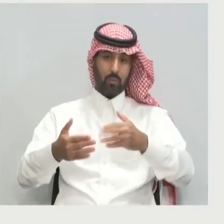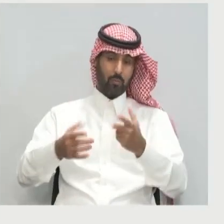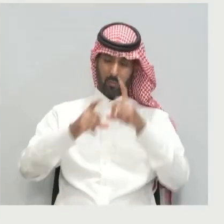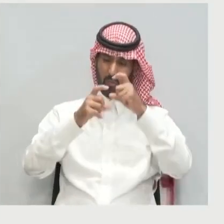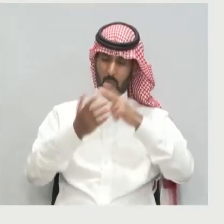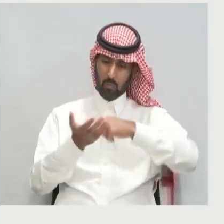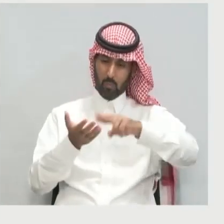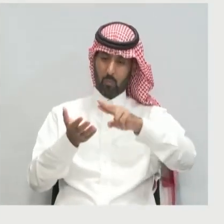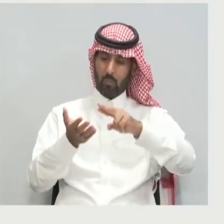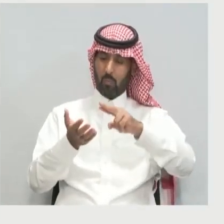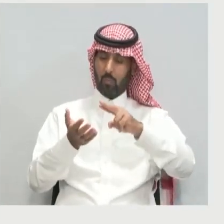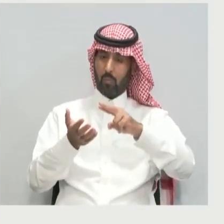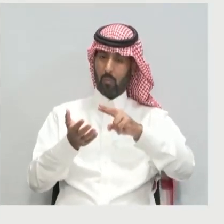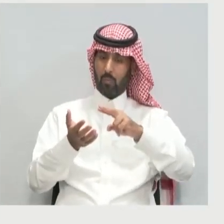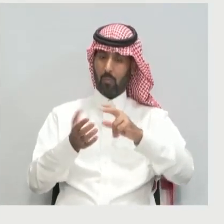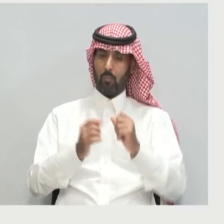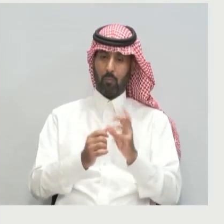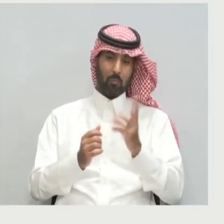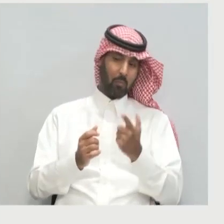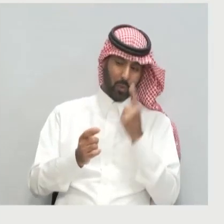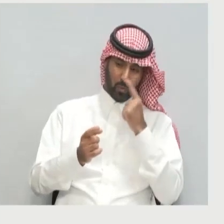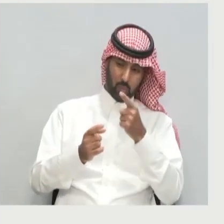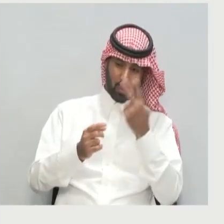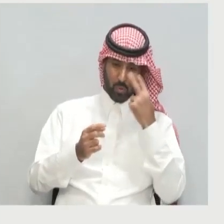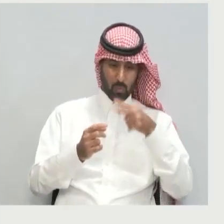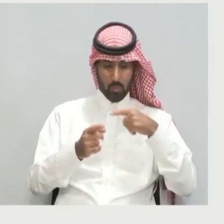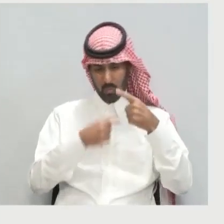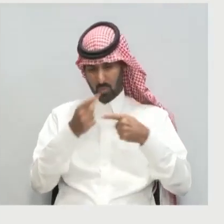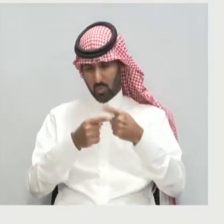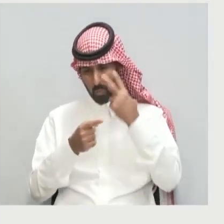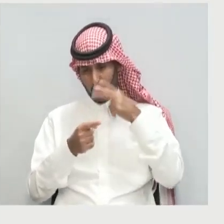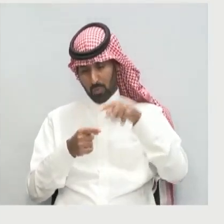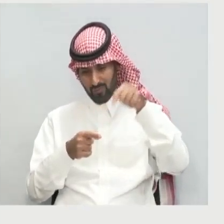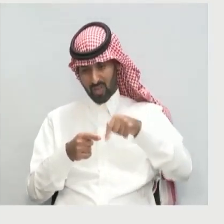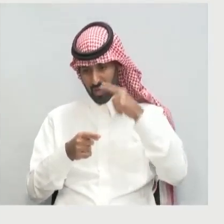ان يكون هنا هذا المنشور متاح الى الابد